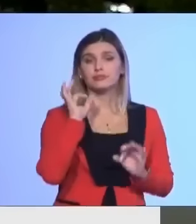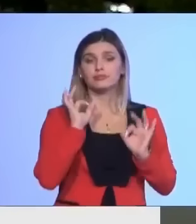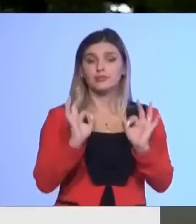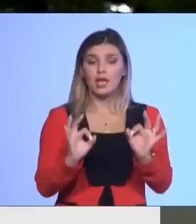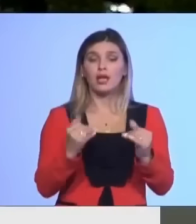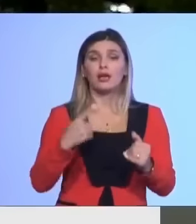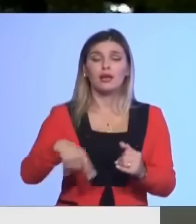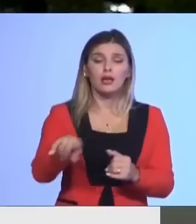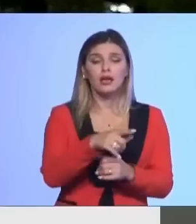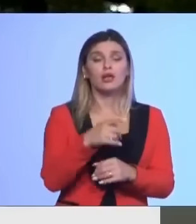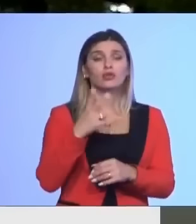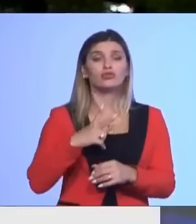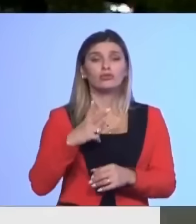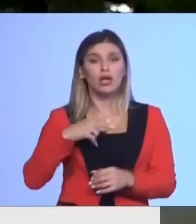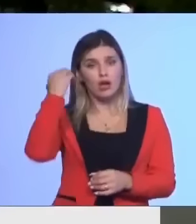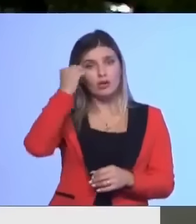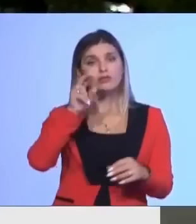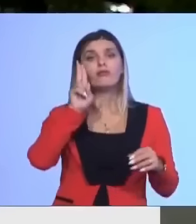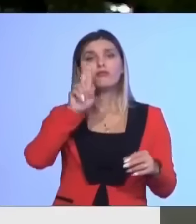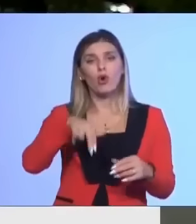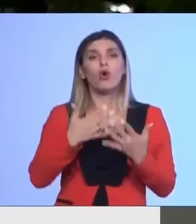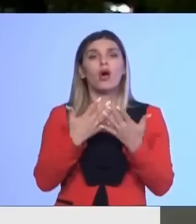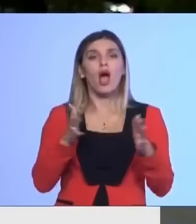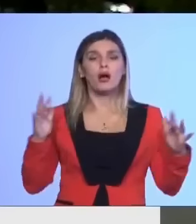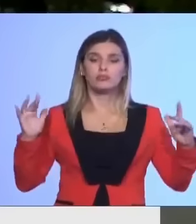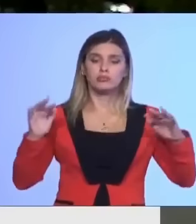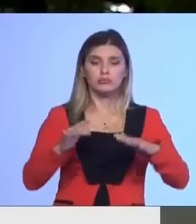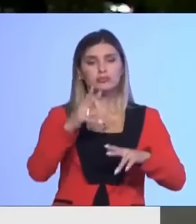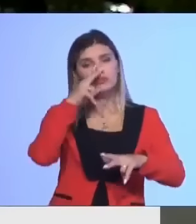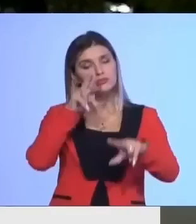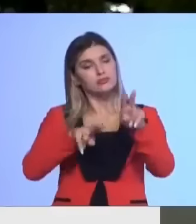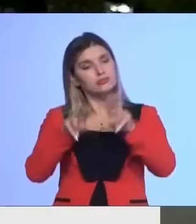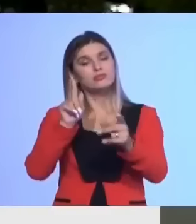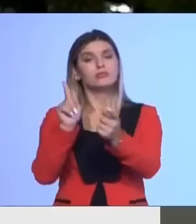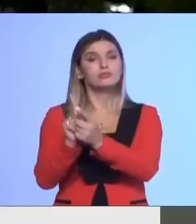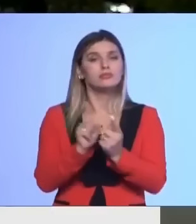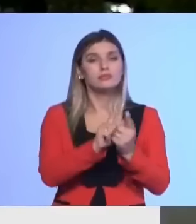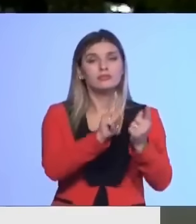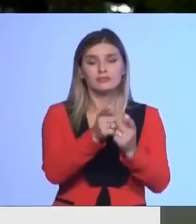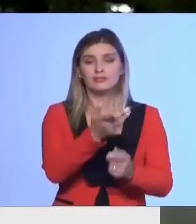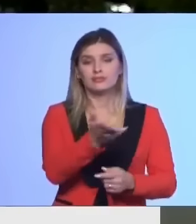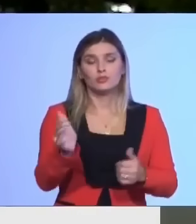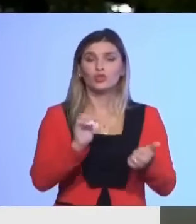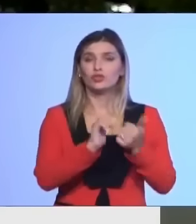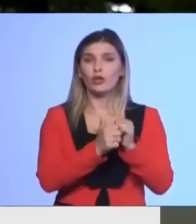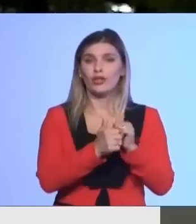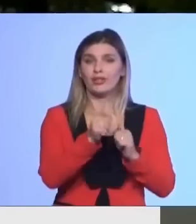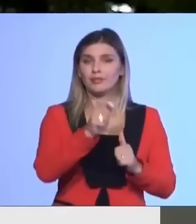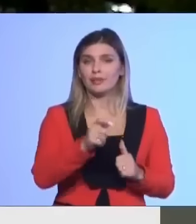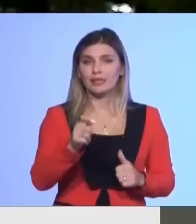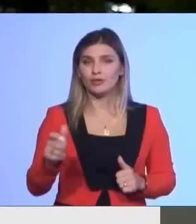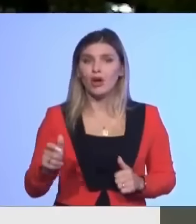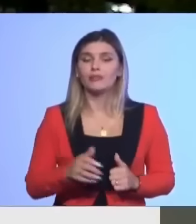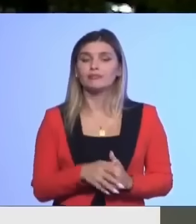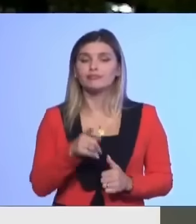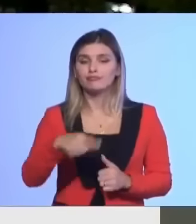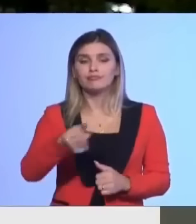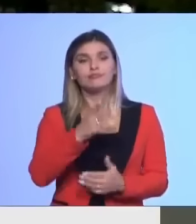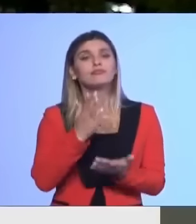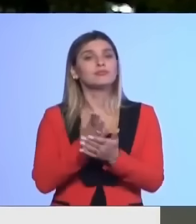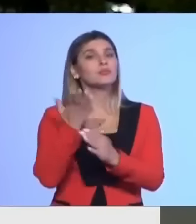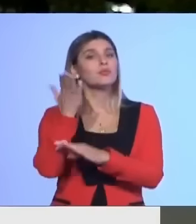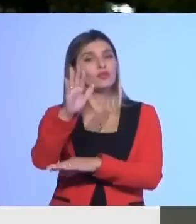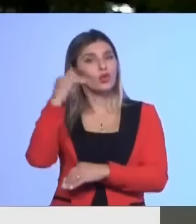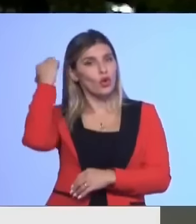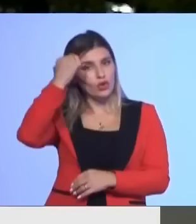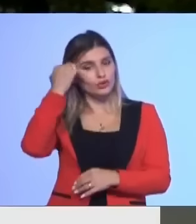Kosovës kanë patur mundësi të jenë prezent dhe të shohin nga afër medalistet tona, sportistët tanë të cilët e përfaqësuan